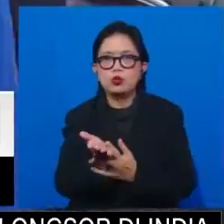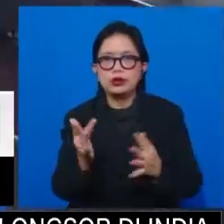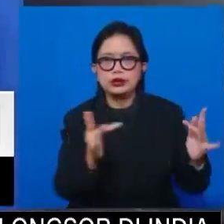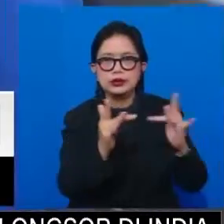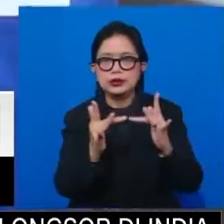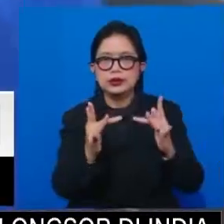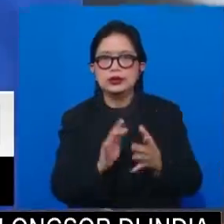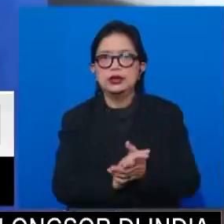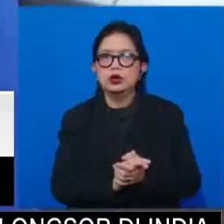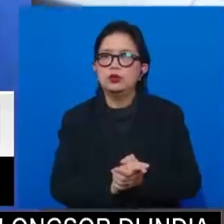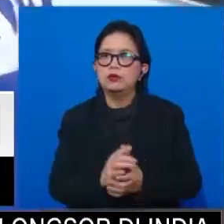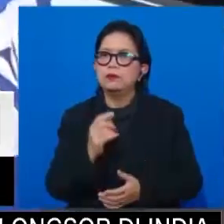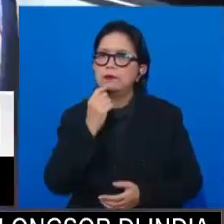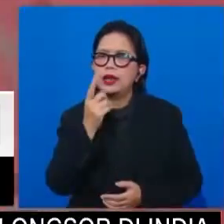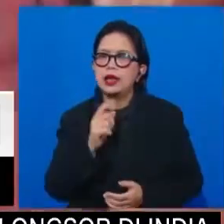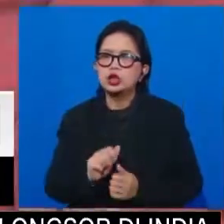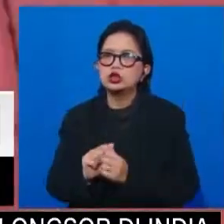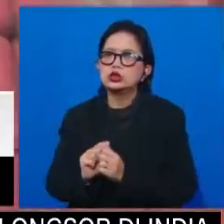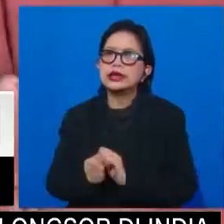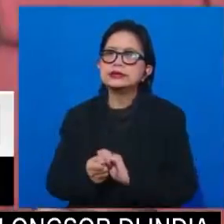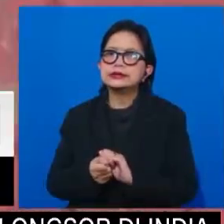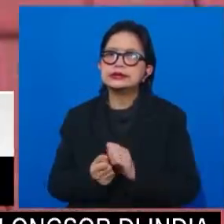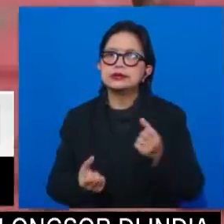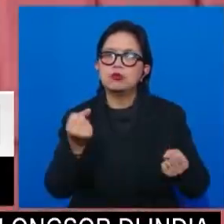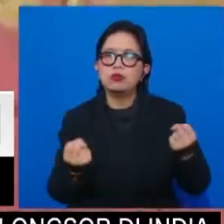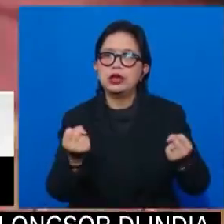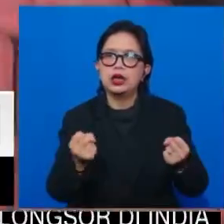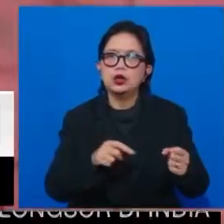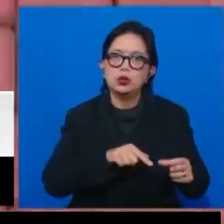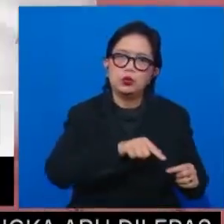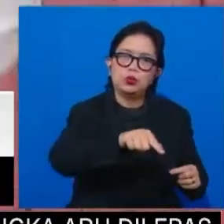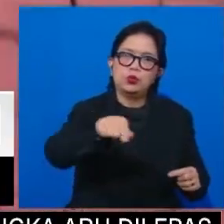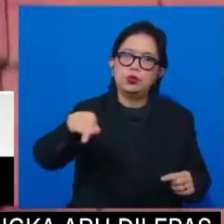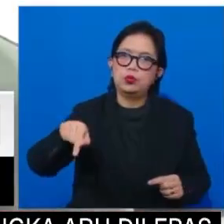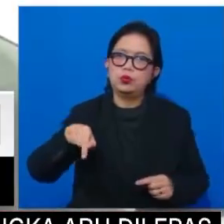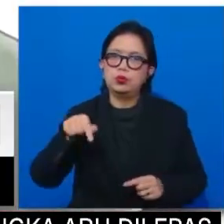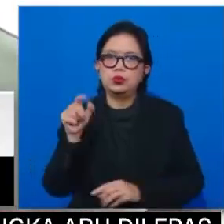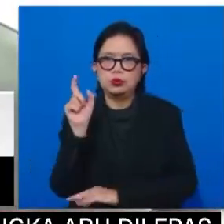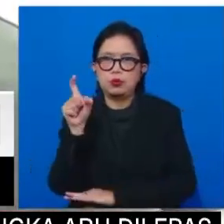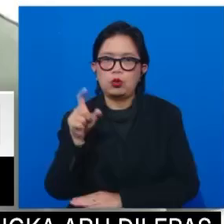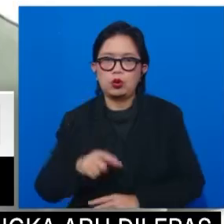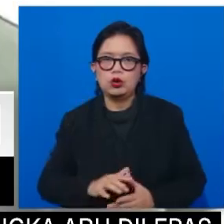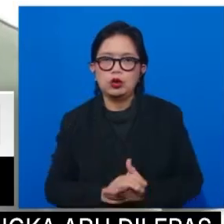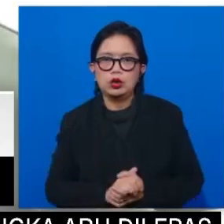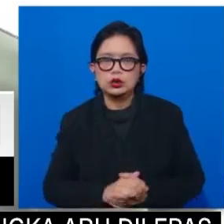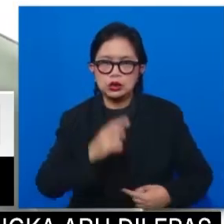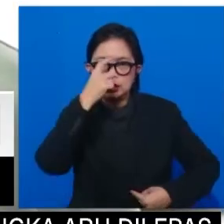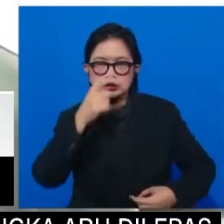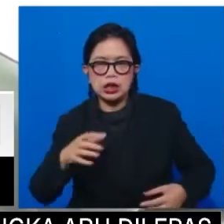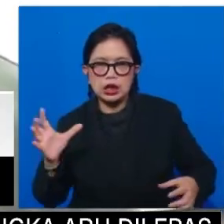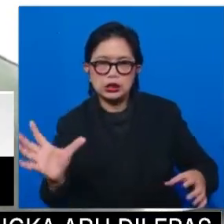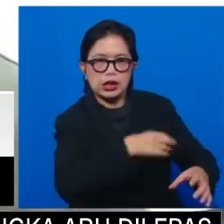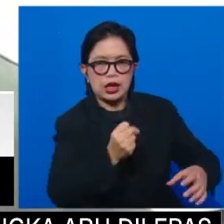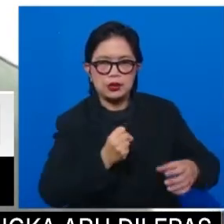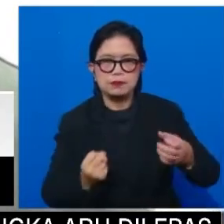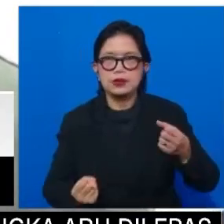di kawasan hutan Cifor, Bogor, Jawa Barat, tersangka lalu merampas mobil korbannya. Katanya sih dari pelaku itu mau